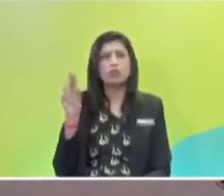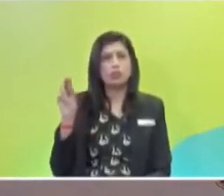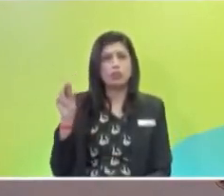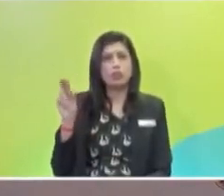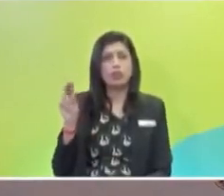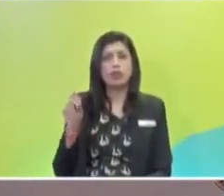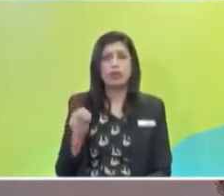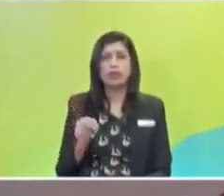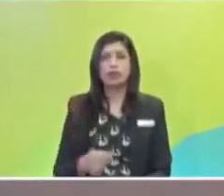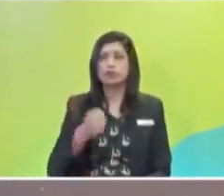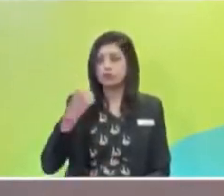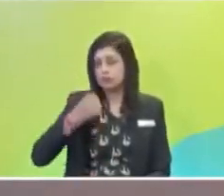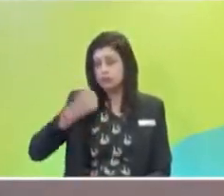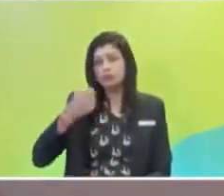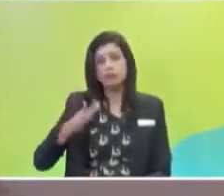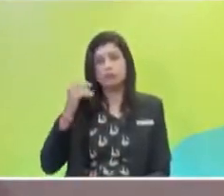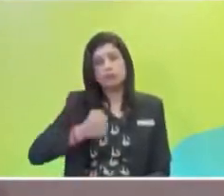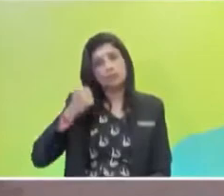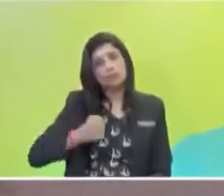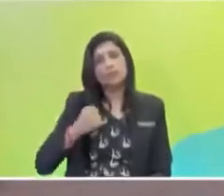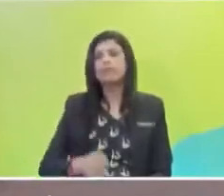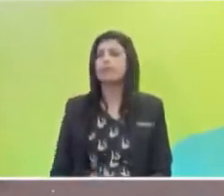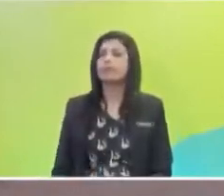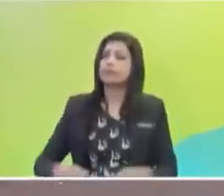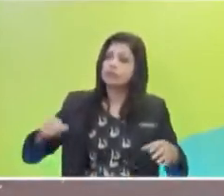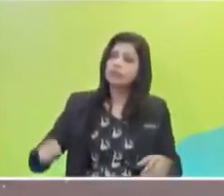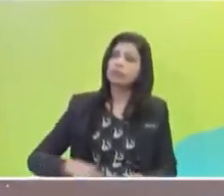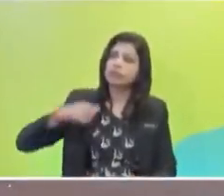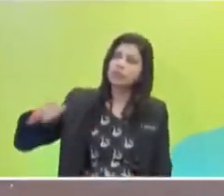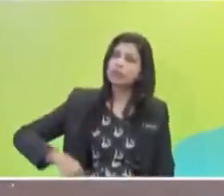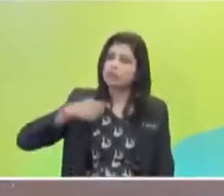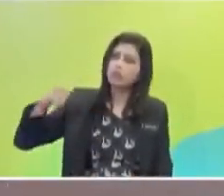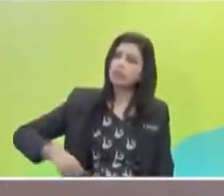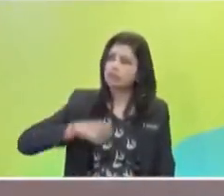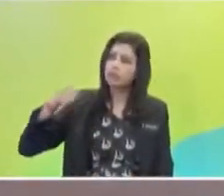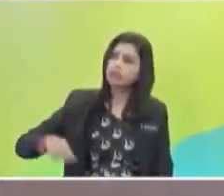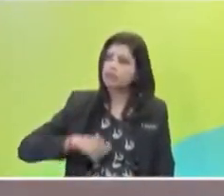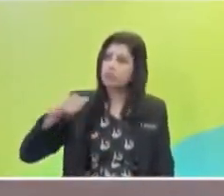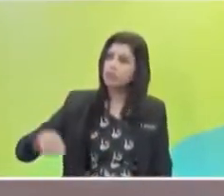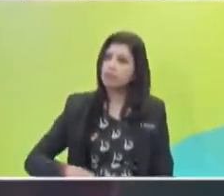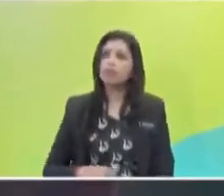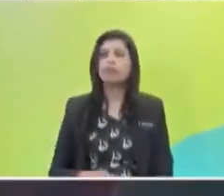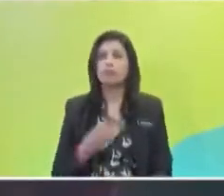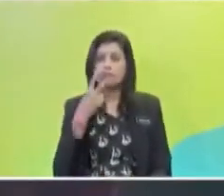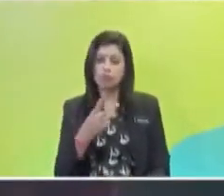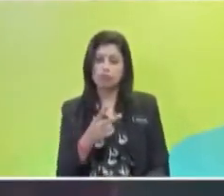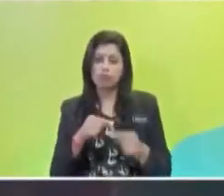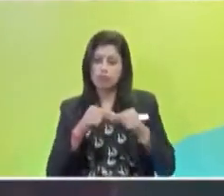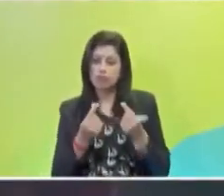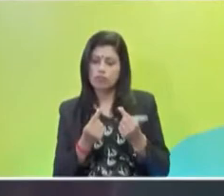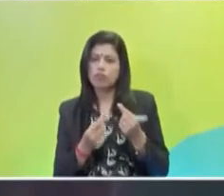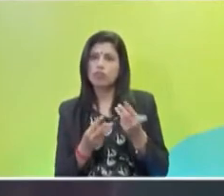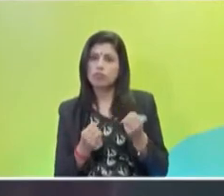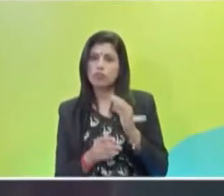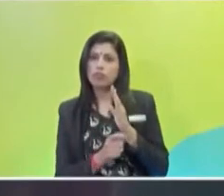Serbuk kacang pula. Okey. Jadi kena gaul lagi cikgu. Gaulkan. Saya rasa kena tambah lagi ya cikgu. Nak tambah lagi? Boleh. Okay. Saya